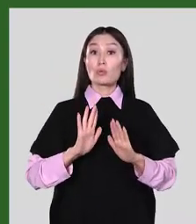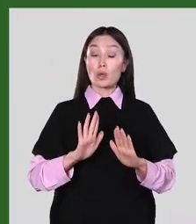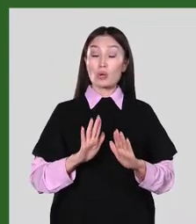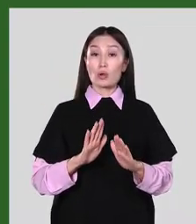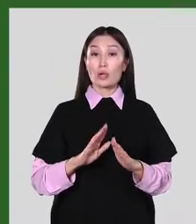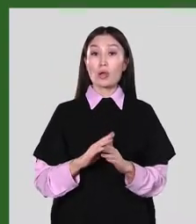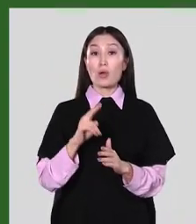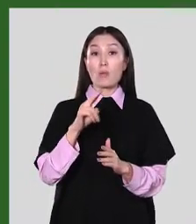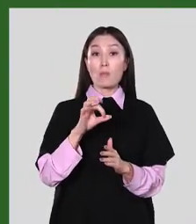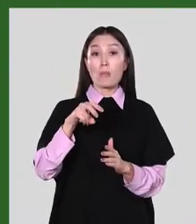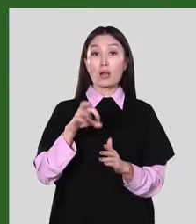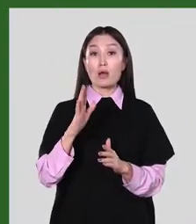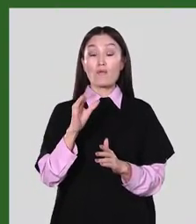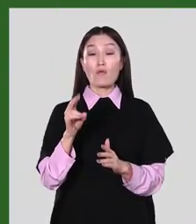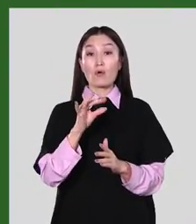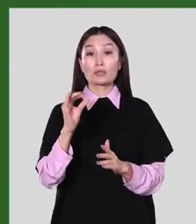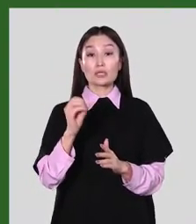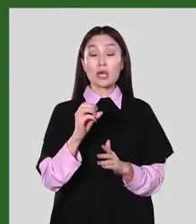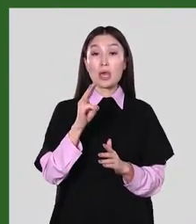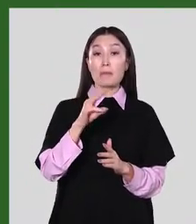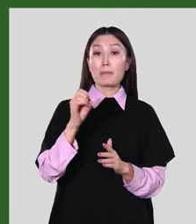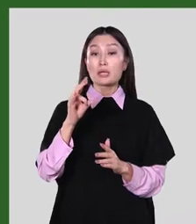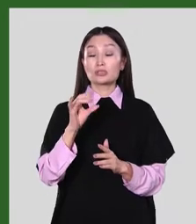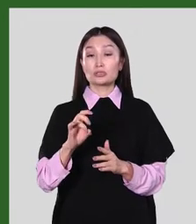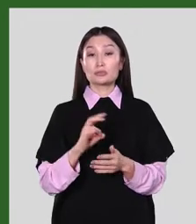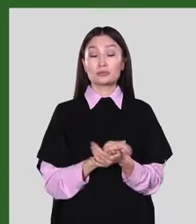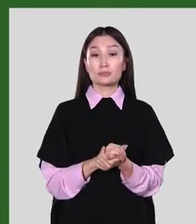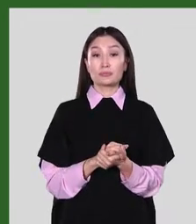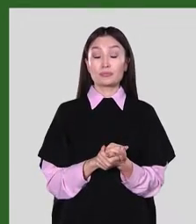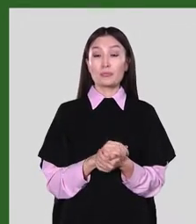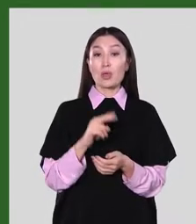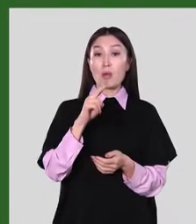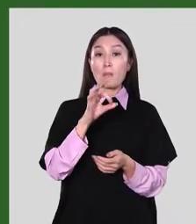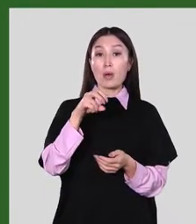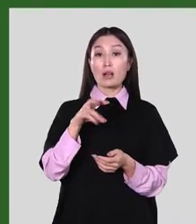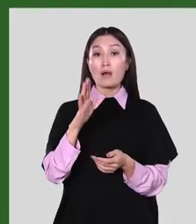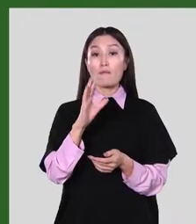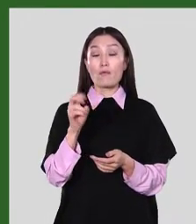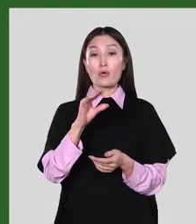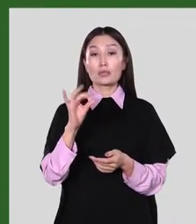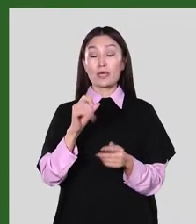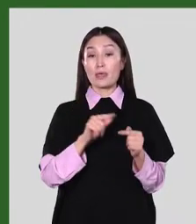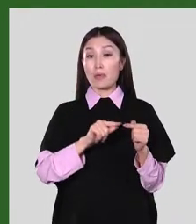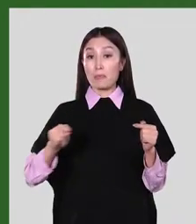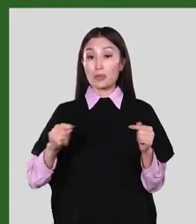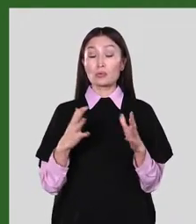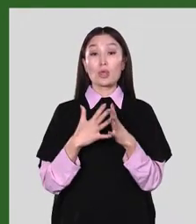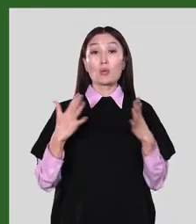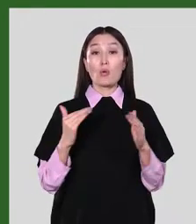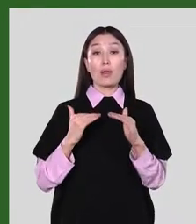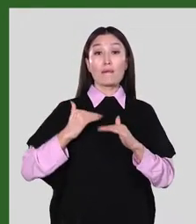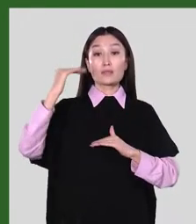половодье паводок ниже половодье это период наиболее